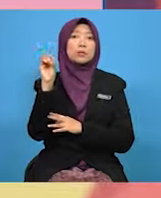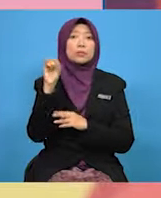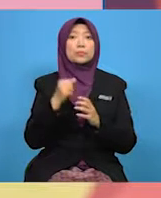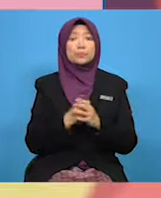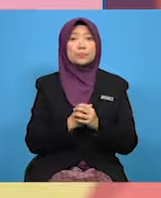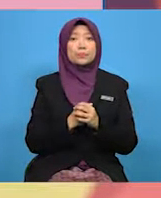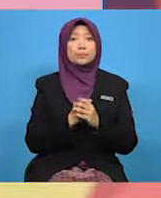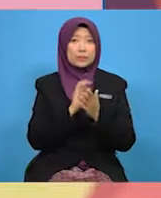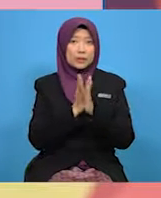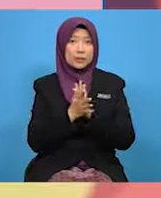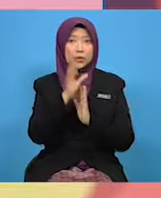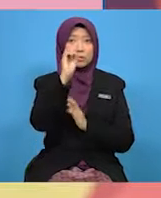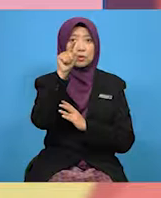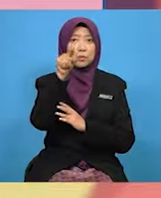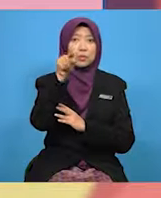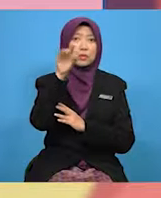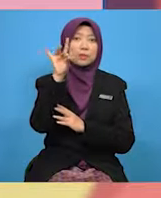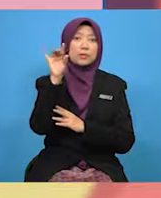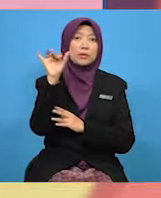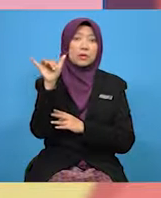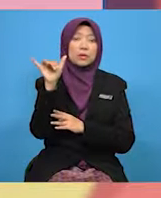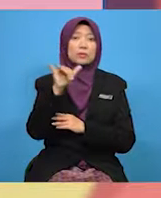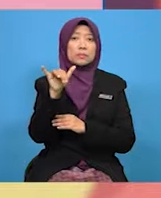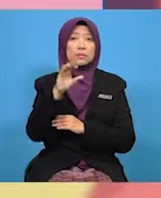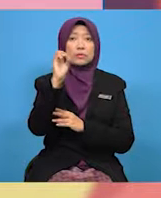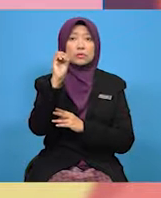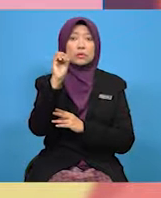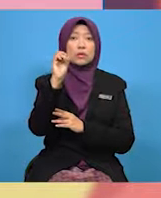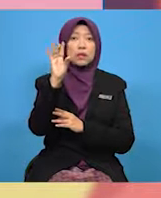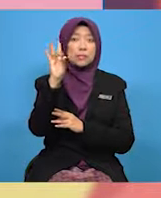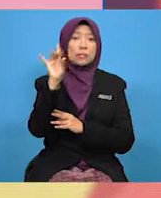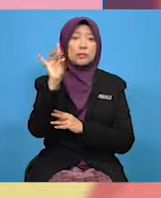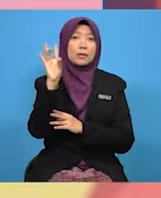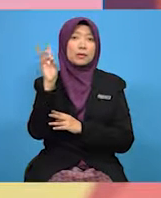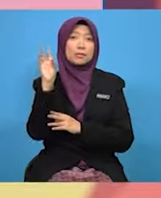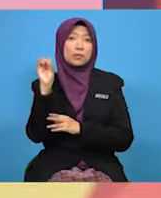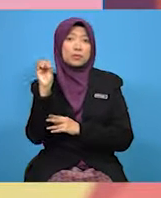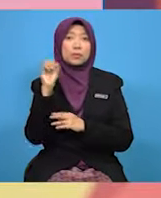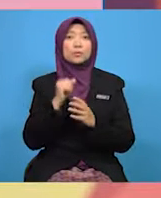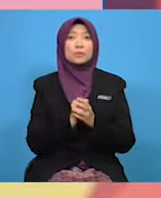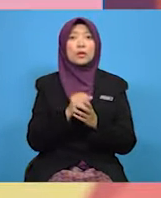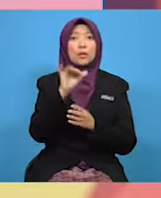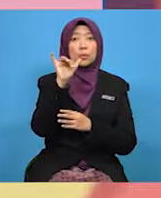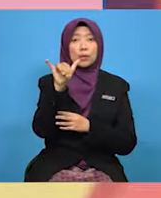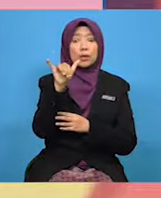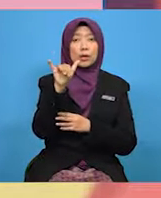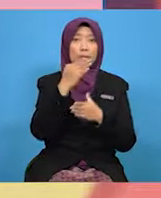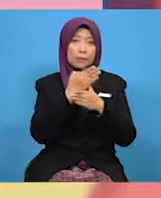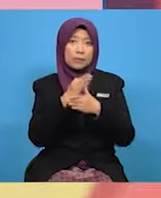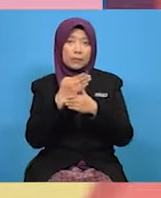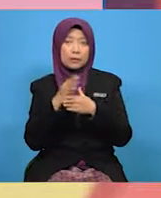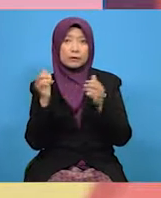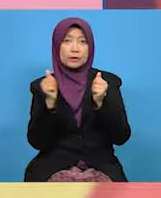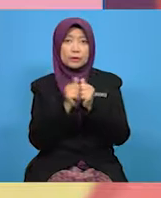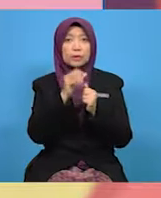make kosong w8w = 860 dan aku bilang Woi dibahagikan